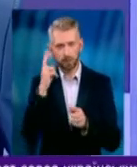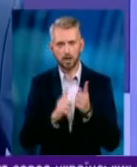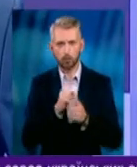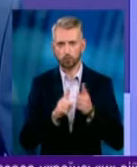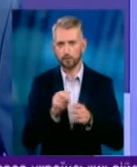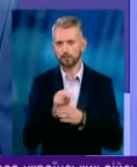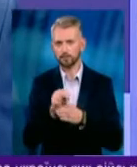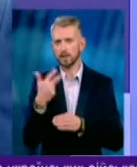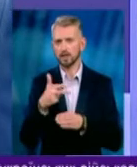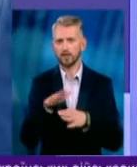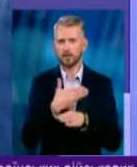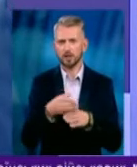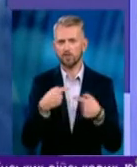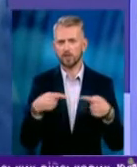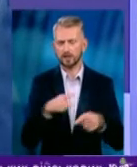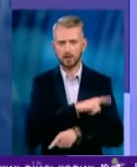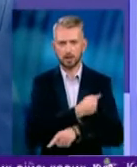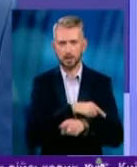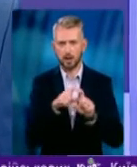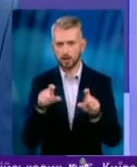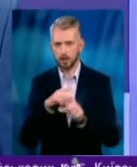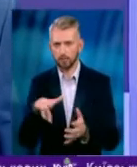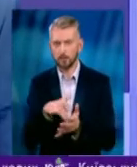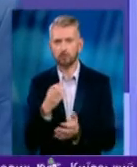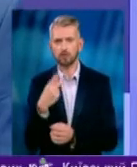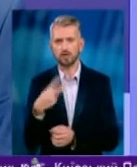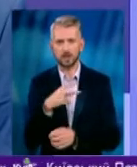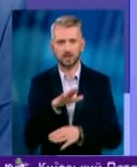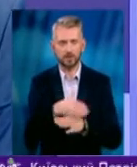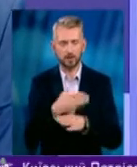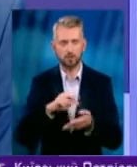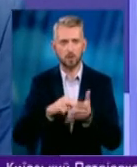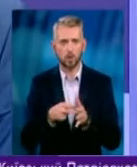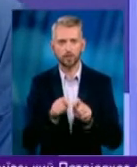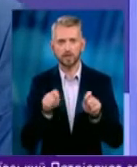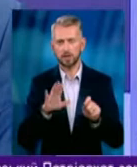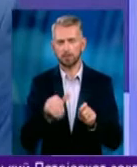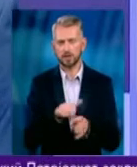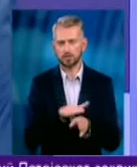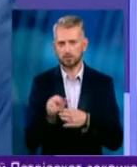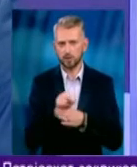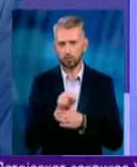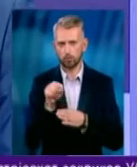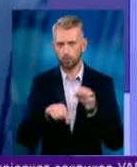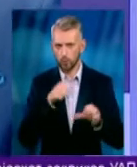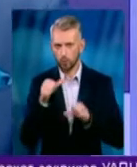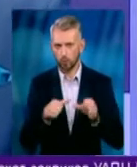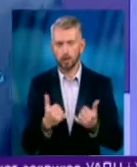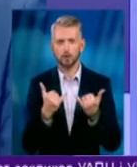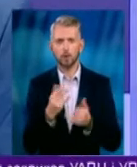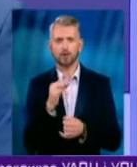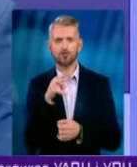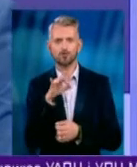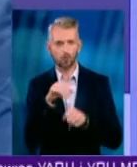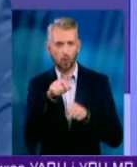відремонтували 30 відділень у різних лікарнях міста. Ще 20 відділень планують відкрити після капітального ремонту цього року. Сьогодні Віталій